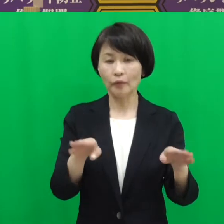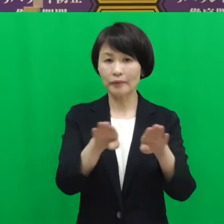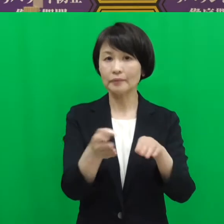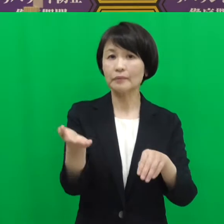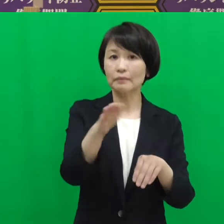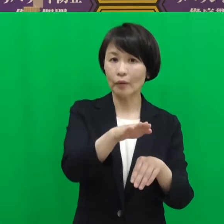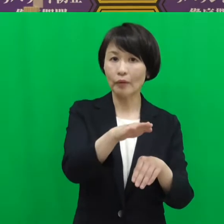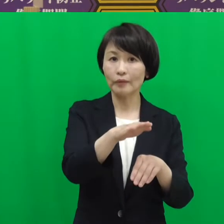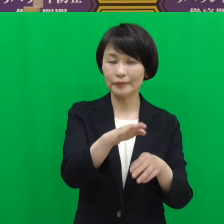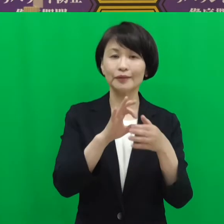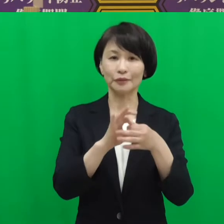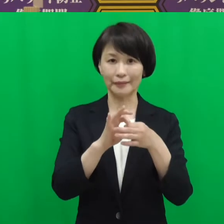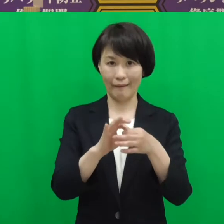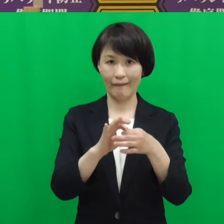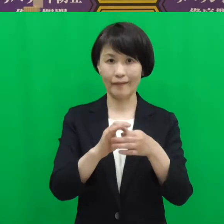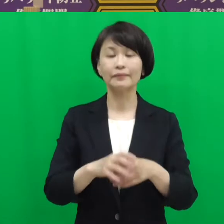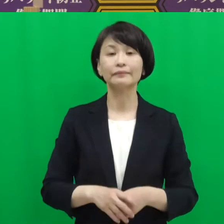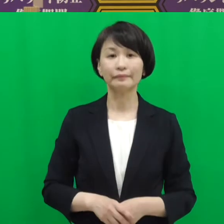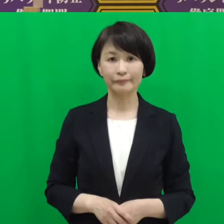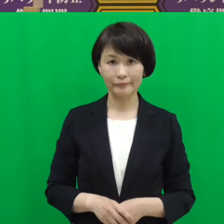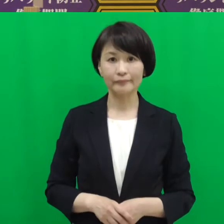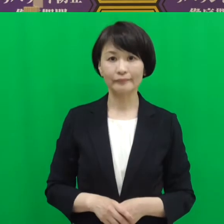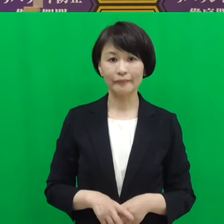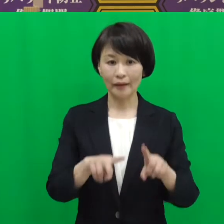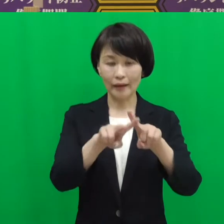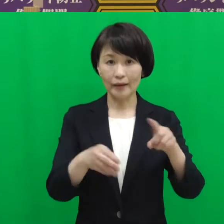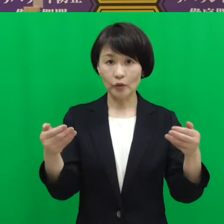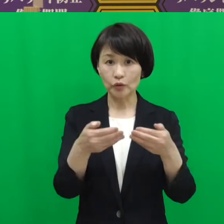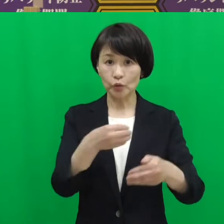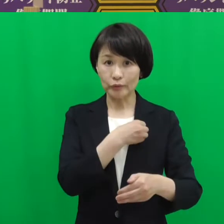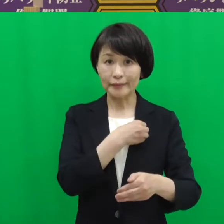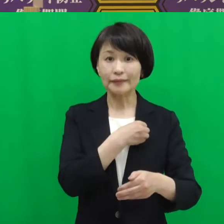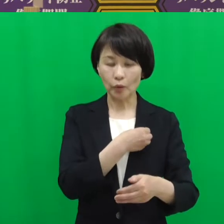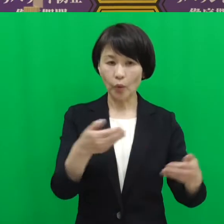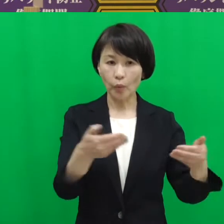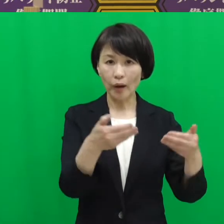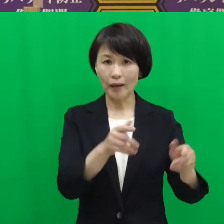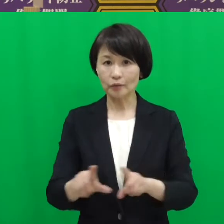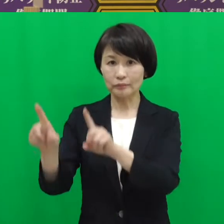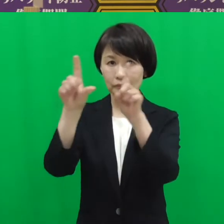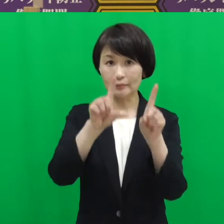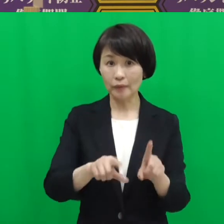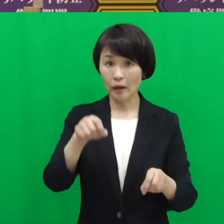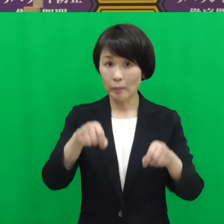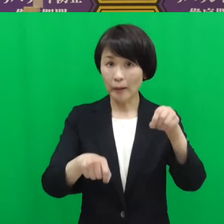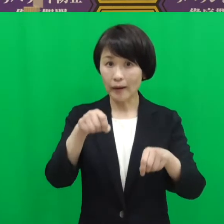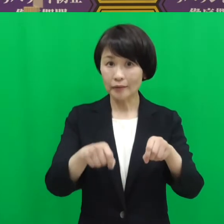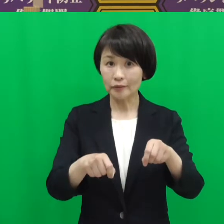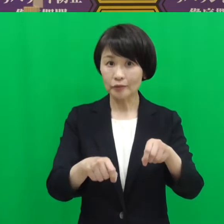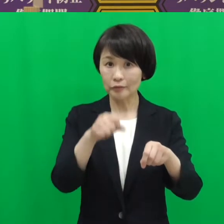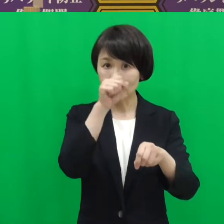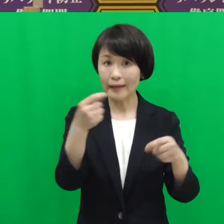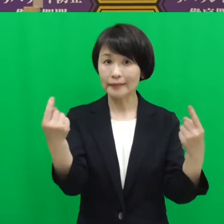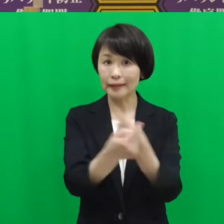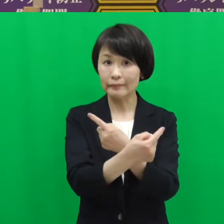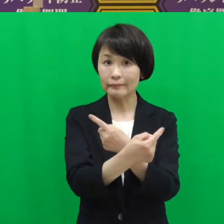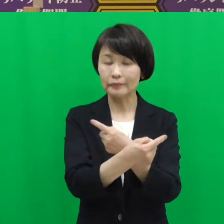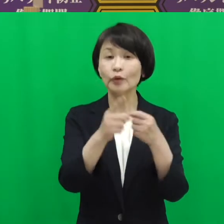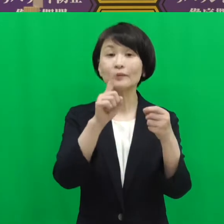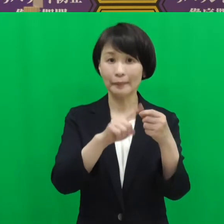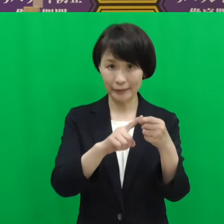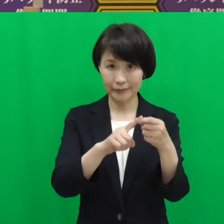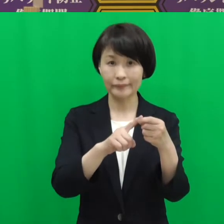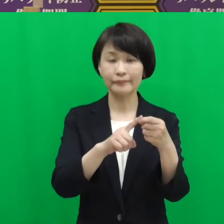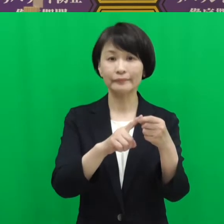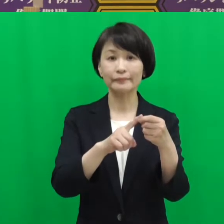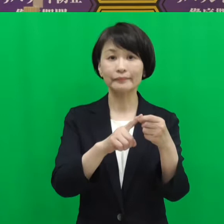ります。本件では介護職員のワークライフバランスを改善し、介護職の魅力を向上する